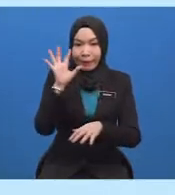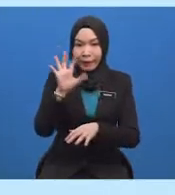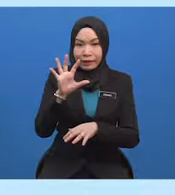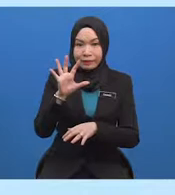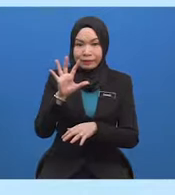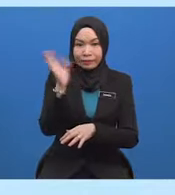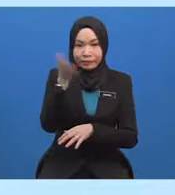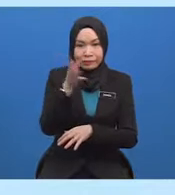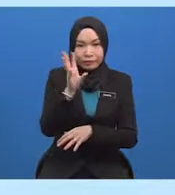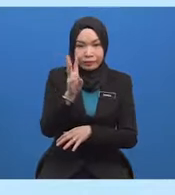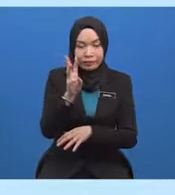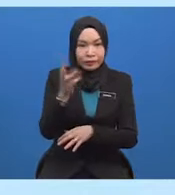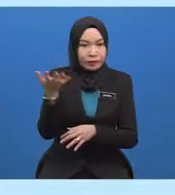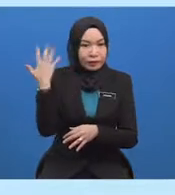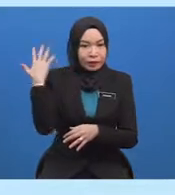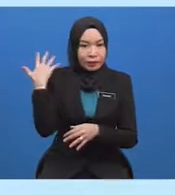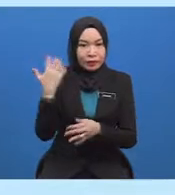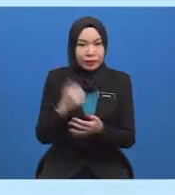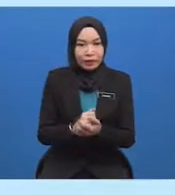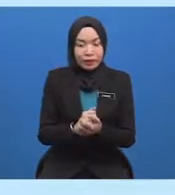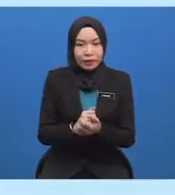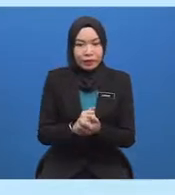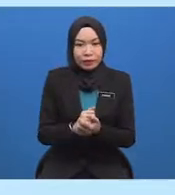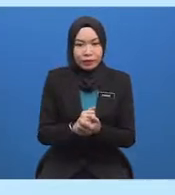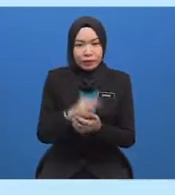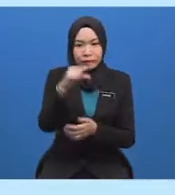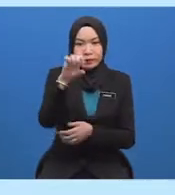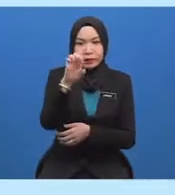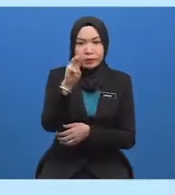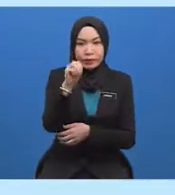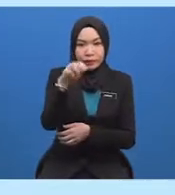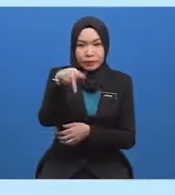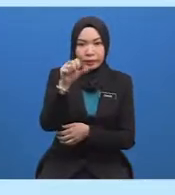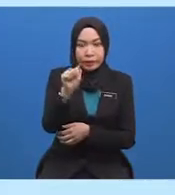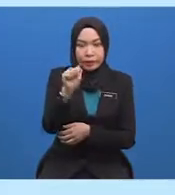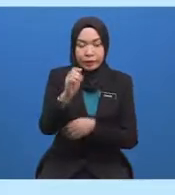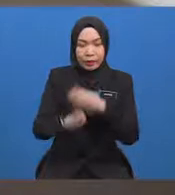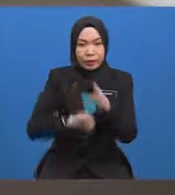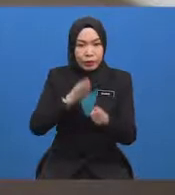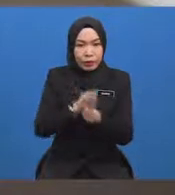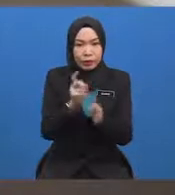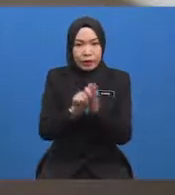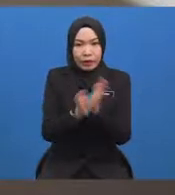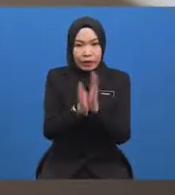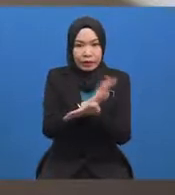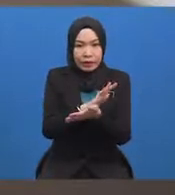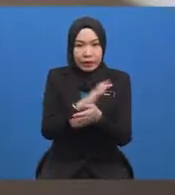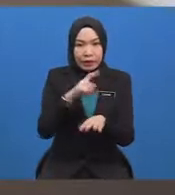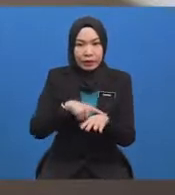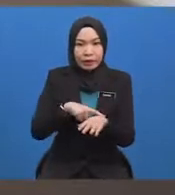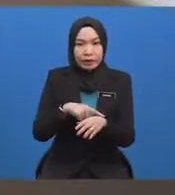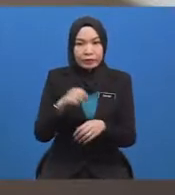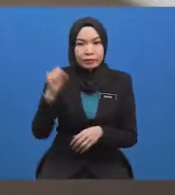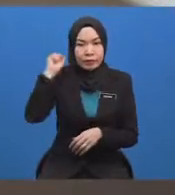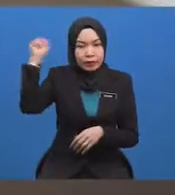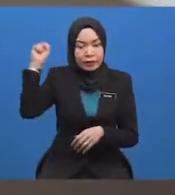gempa bumi bermagnet lima poin sembilan skala Richter berpusat berdekatan Gunung Kinabalu cek kurasa murid-murid